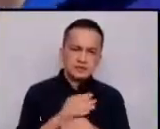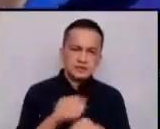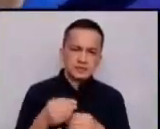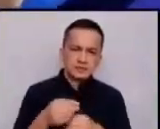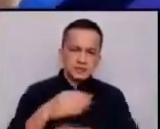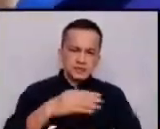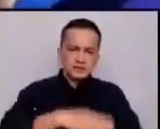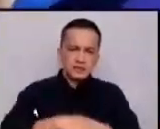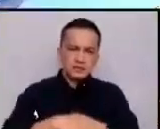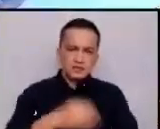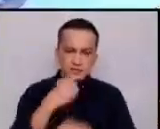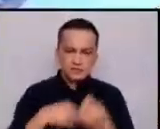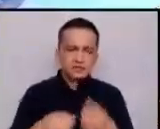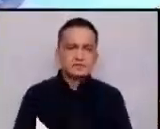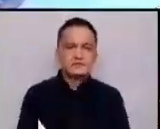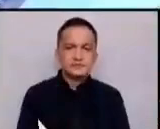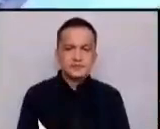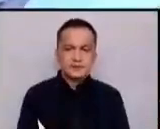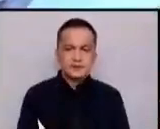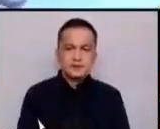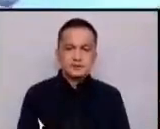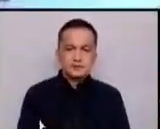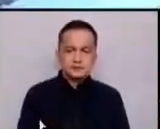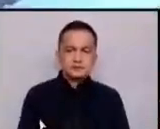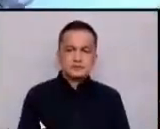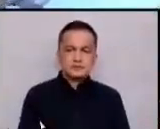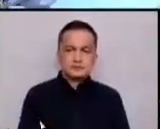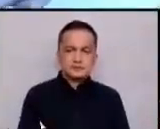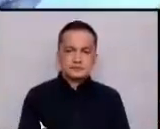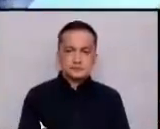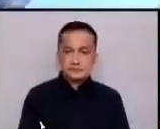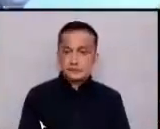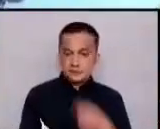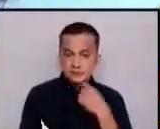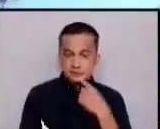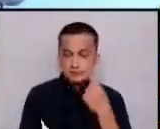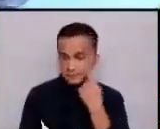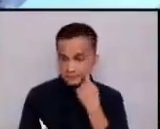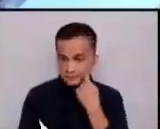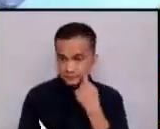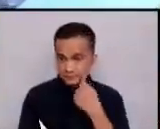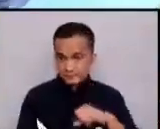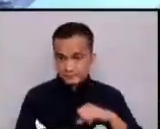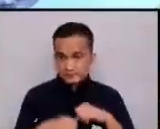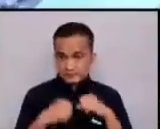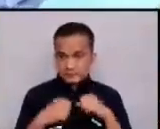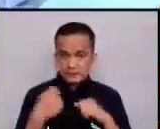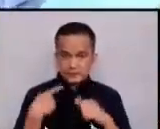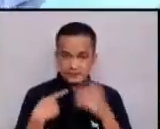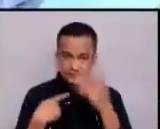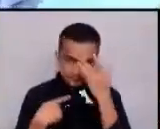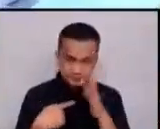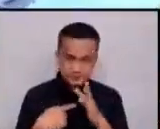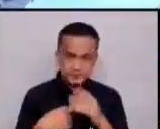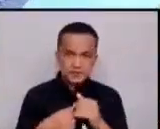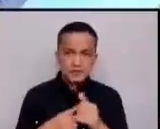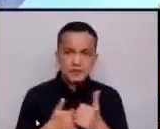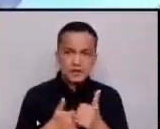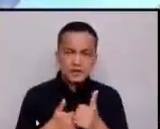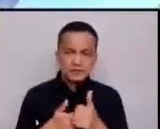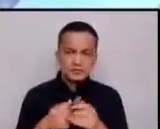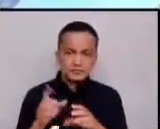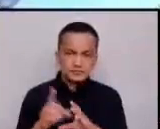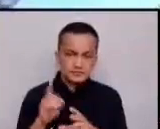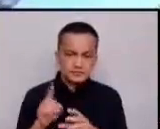Okay, eto po ah. Dahil nga kanina, pinagmamalaki ninyo no, na meron siyang talento. Paano nyo po na-discover na